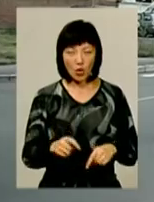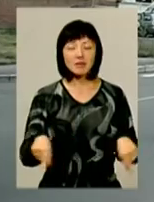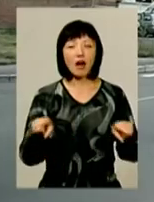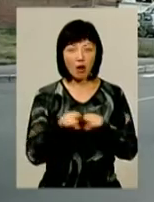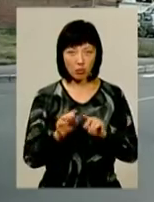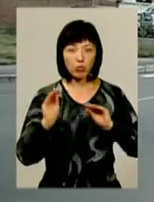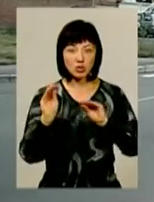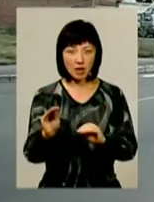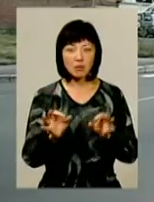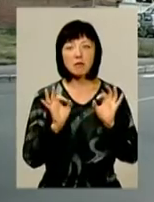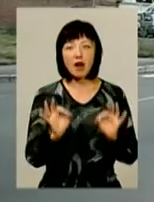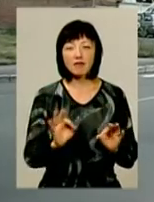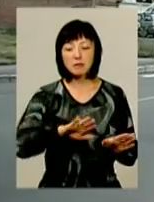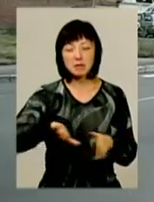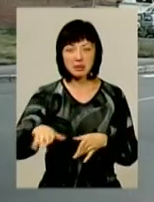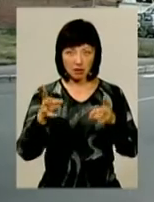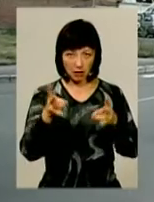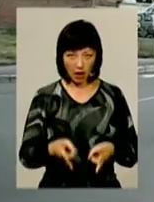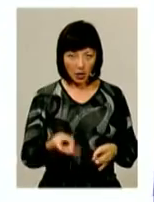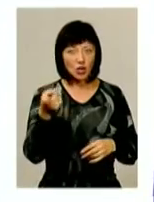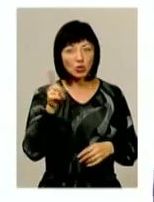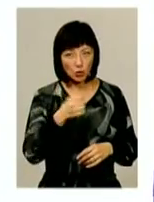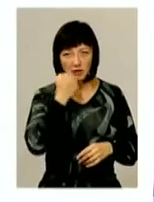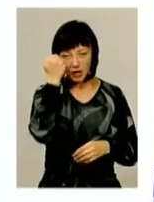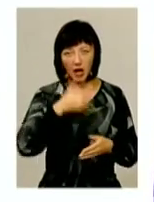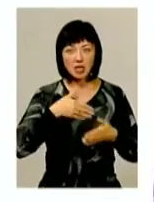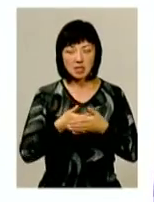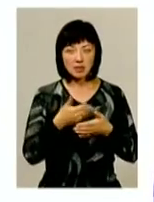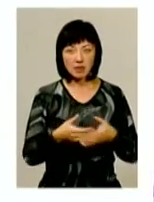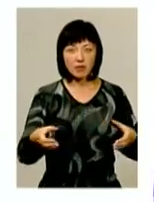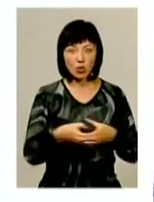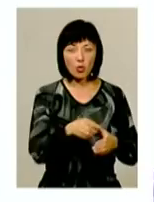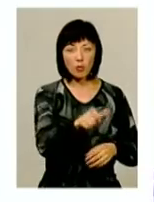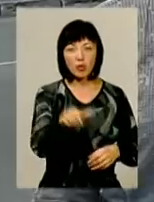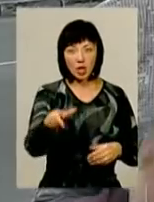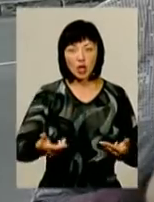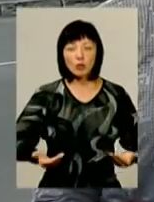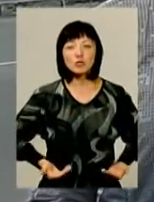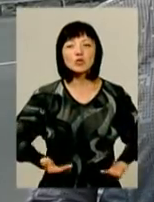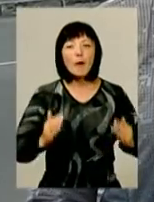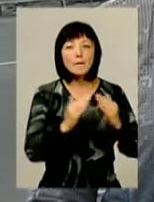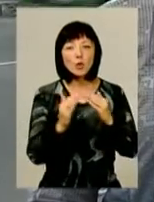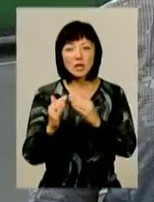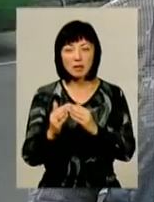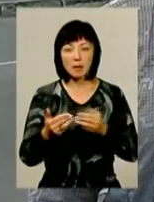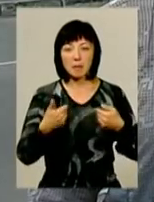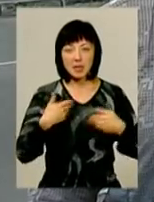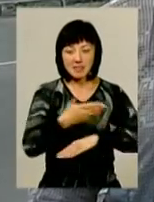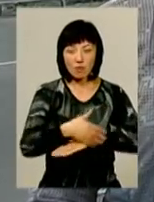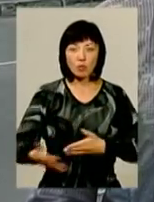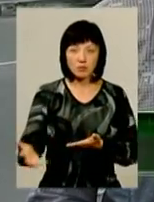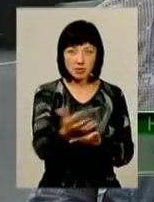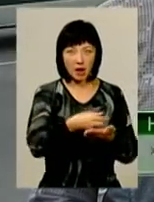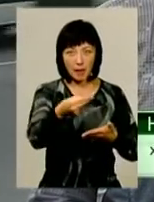таки поставили, щоправда, лише після трагедії. І то завдяки ініціативі мешканців сусідніх будинків. Ми з двором зібрали